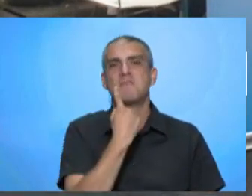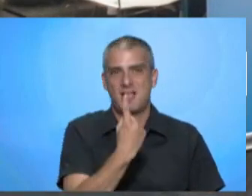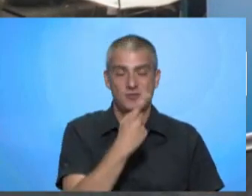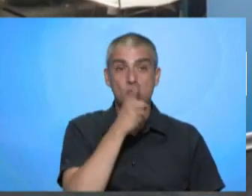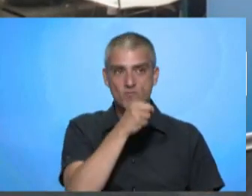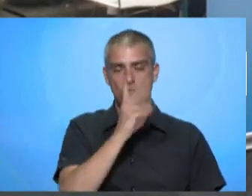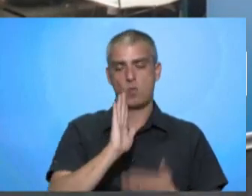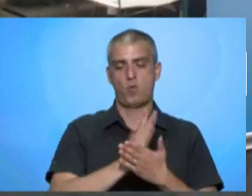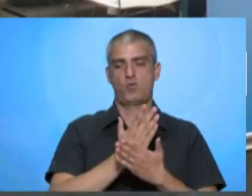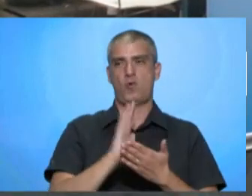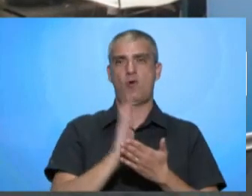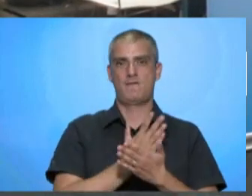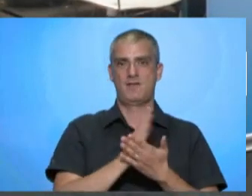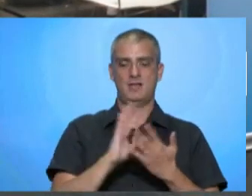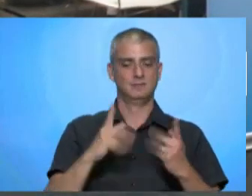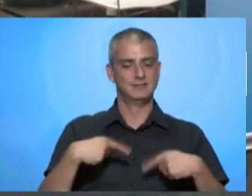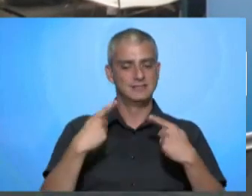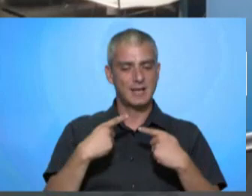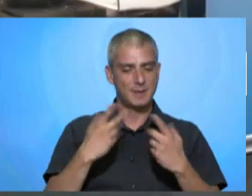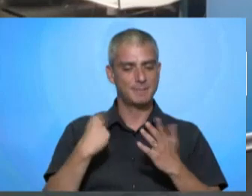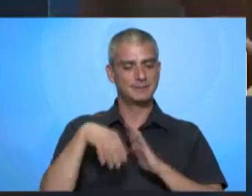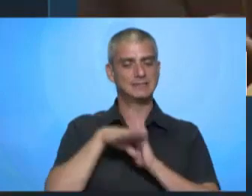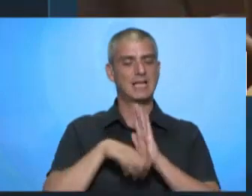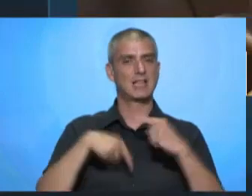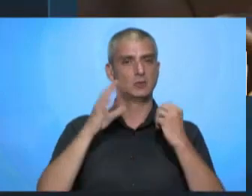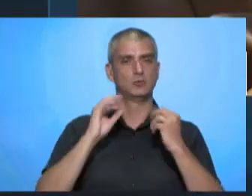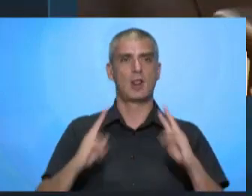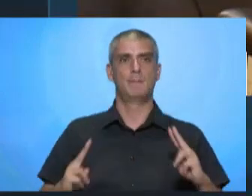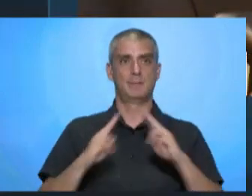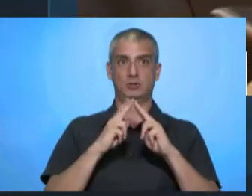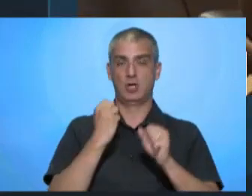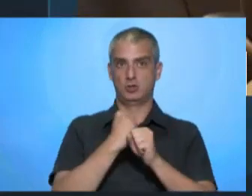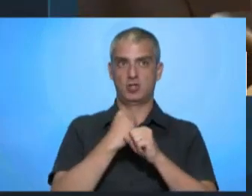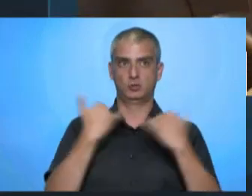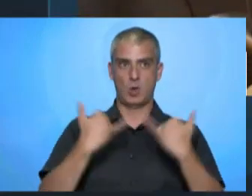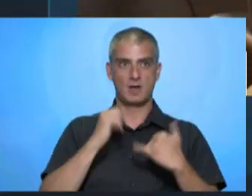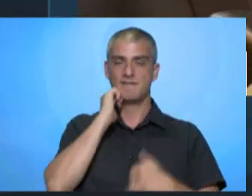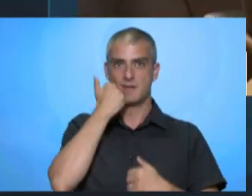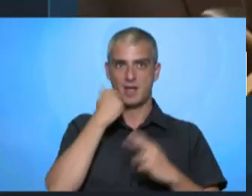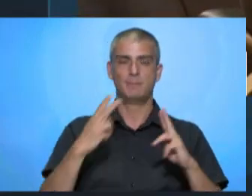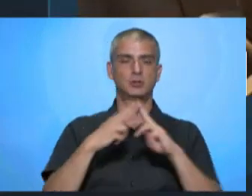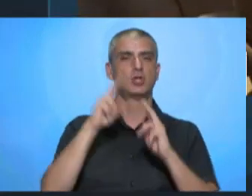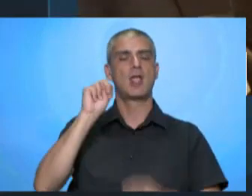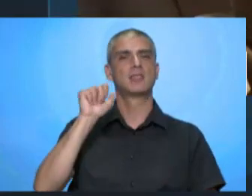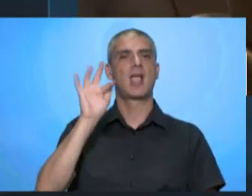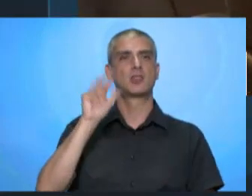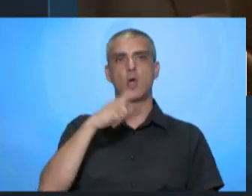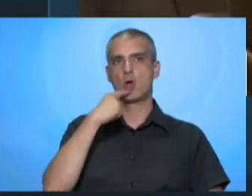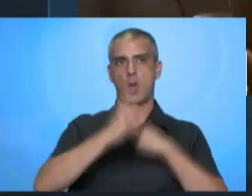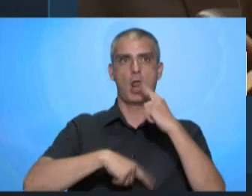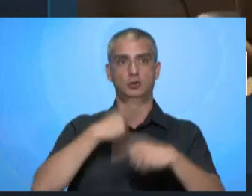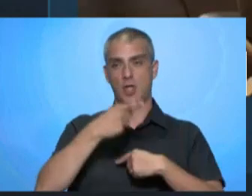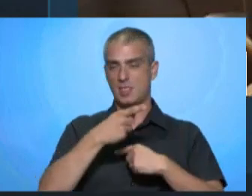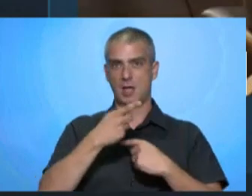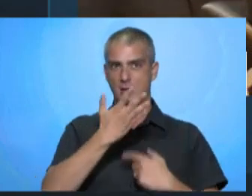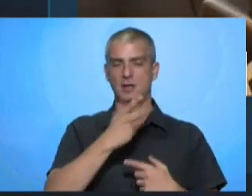זה שקובע פה את הימים, את סדר היום של הפסגה שתארך היום ומחר, פסגת נאטו השנתית.